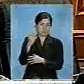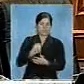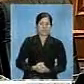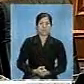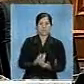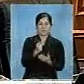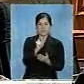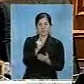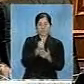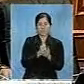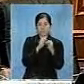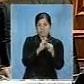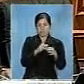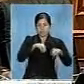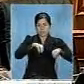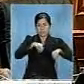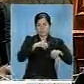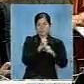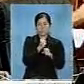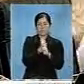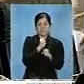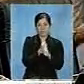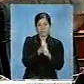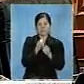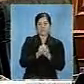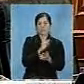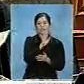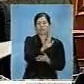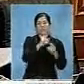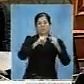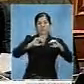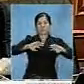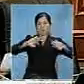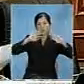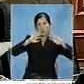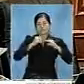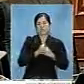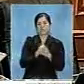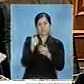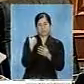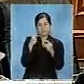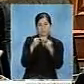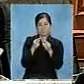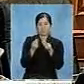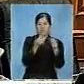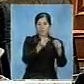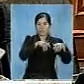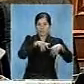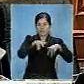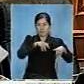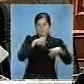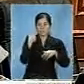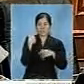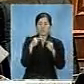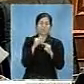ในเรื่องของการดำเนินการที่รัฐบาลนี้ใช ชักชวนให้พี่น้องประชาชนได้อยากมีบ้าน